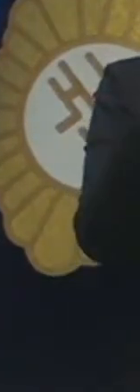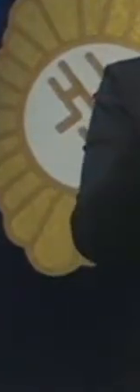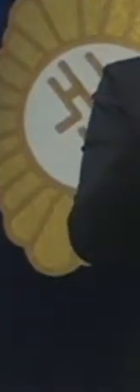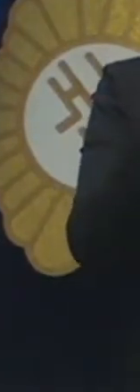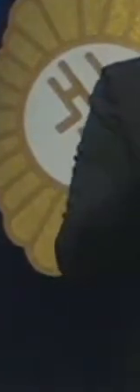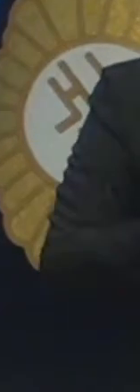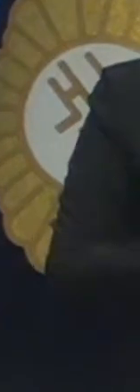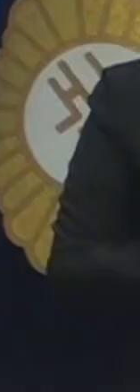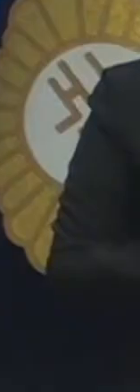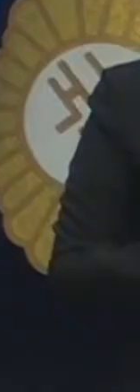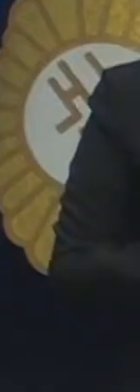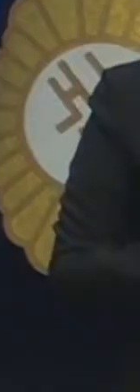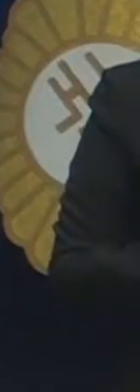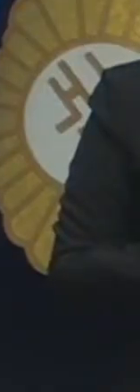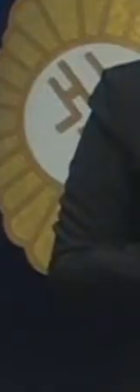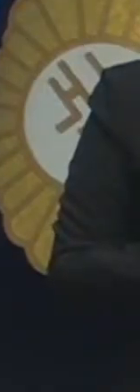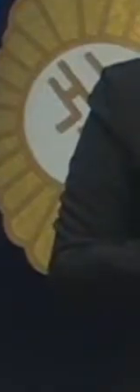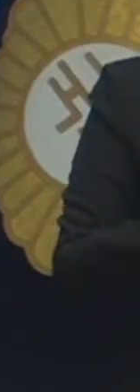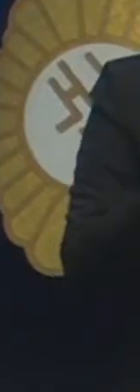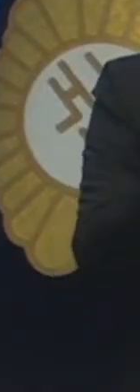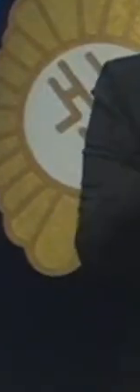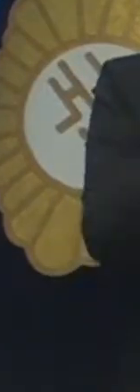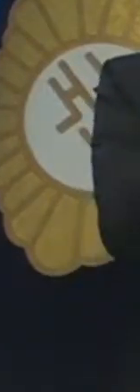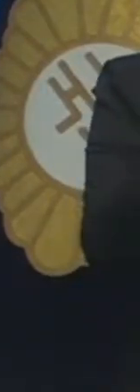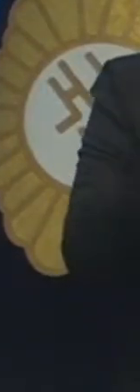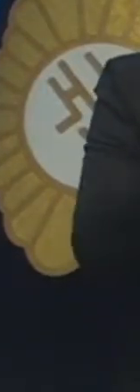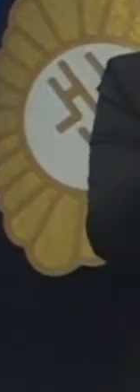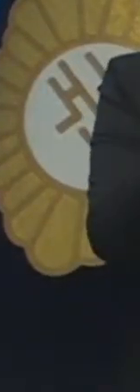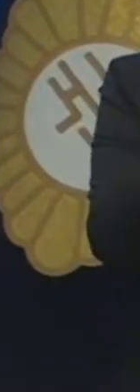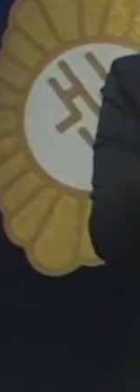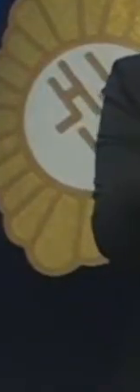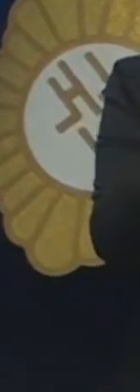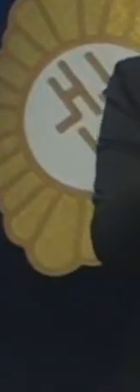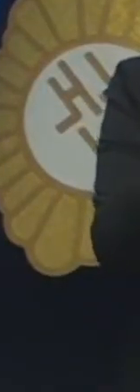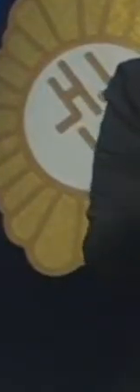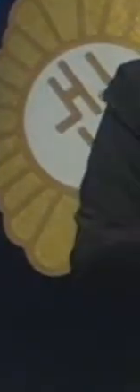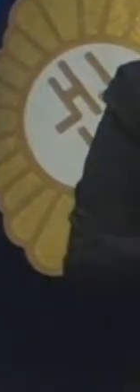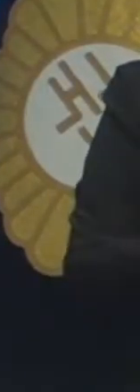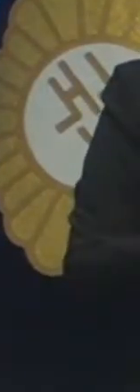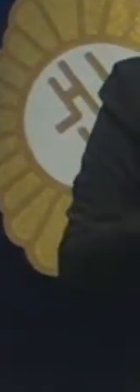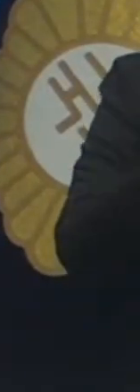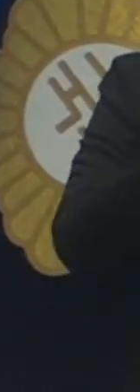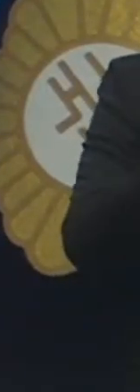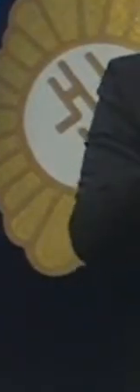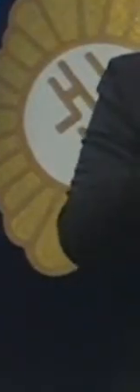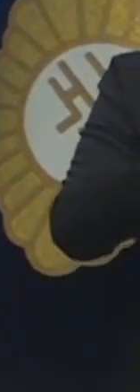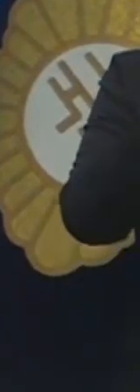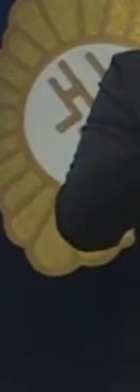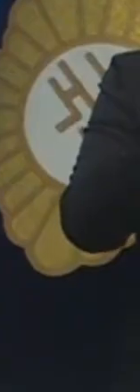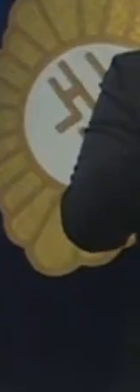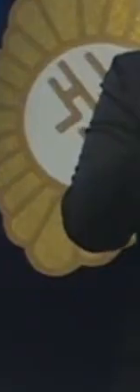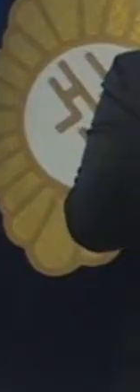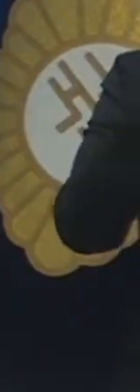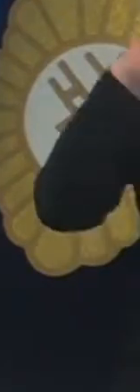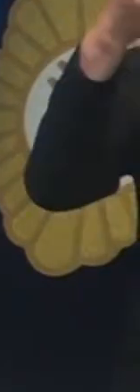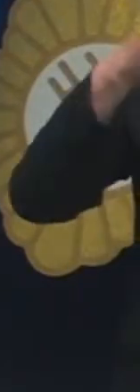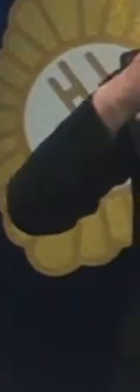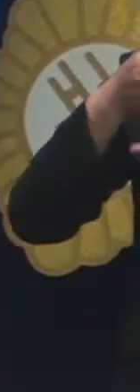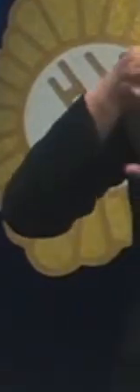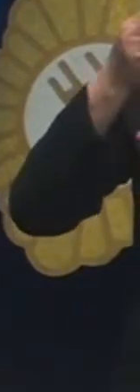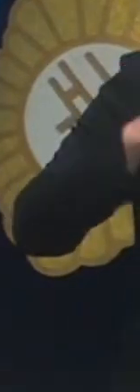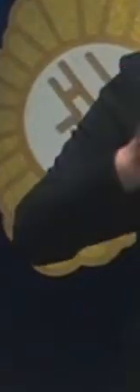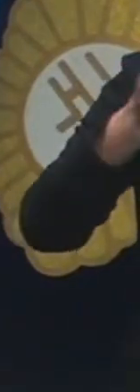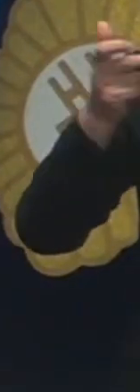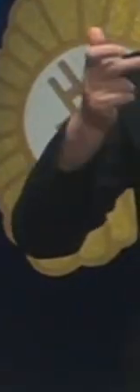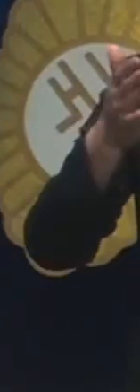번째로 기업 회생 절차 신청하는데 존속 가치가 청산 가치보다 훨씬 크다고